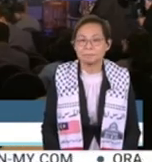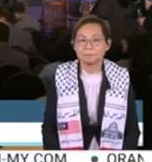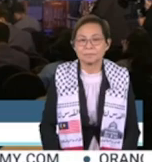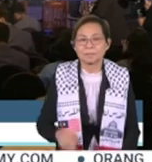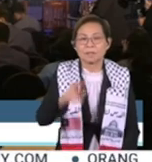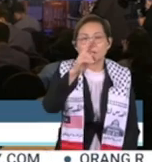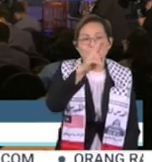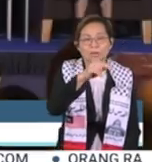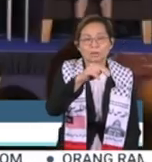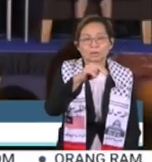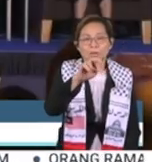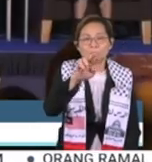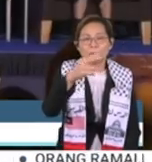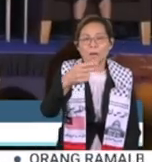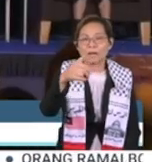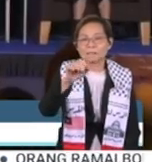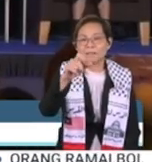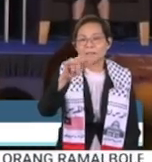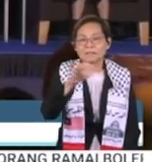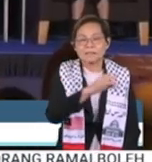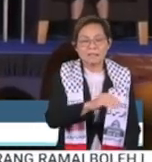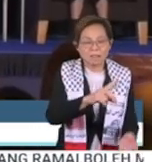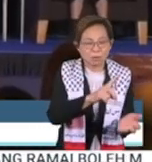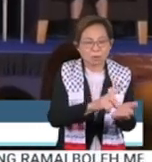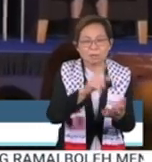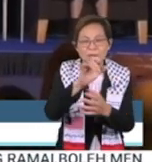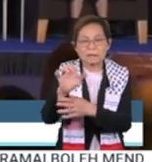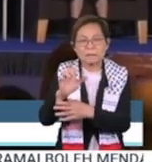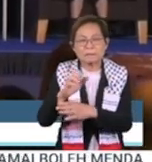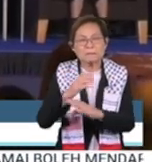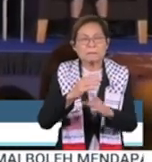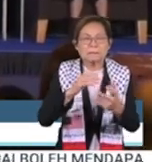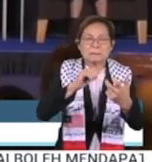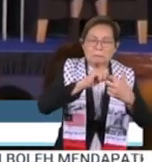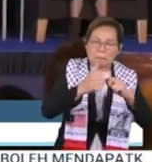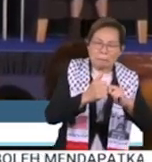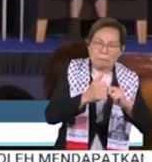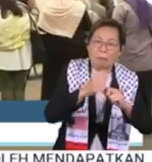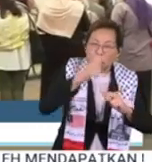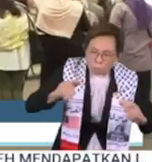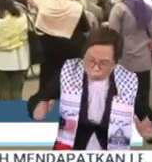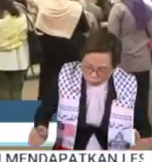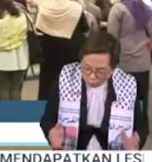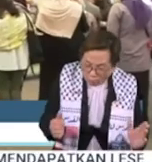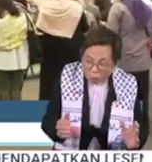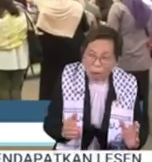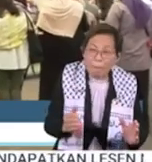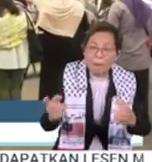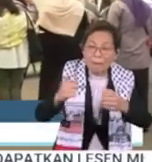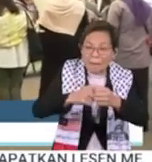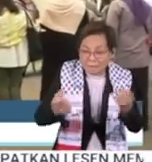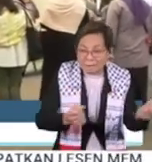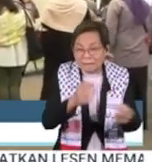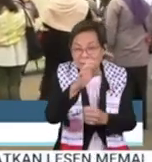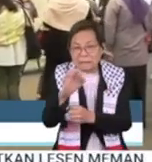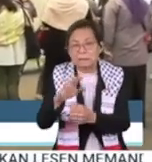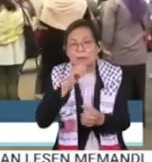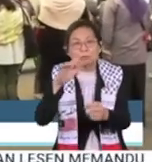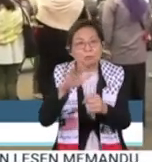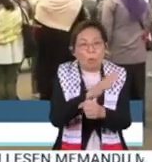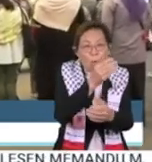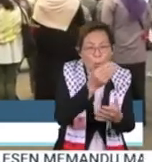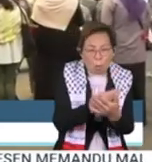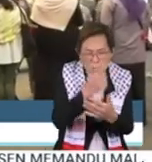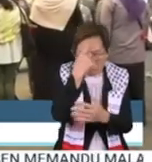Menurut Nur Hasliza Muhammad Mokhtar dan Dr. Lee Chen Yu, antara kekangan menggalakkan orang ramai menerima EV ialah kemampuan keuangan,